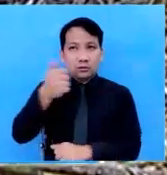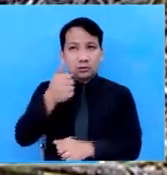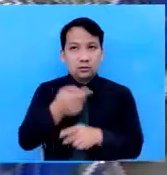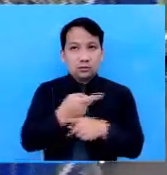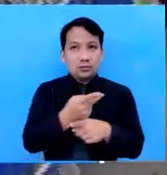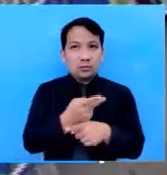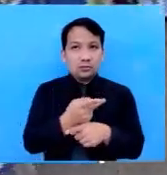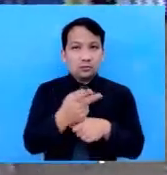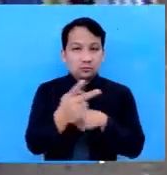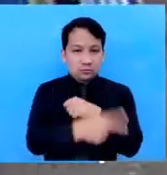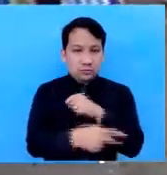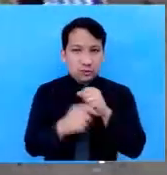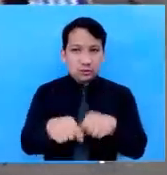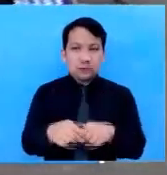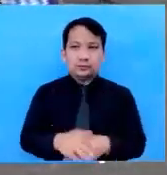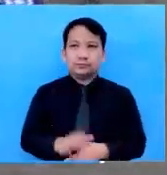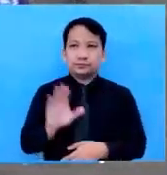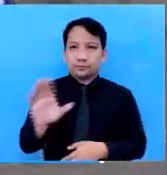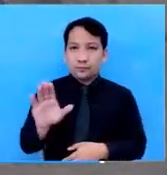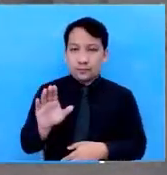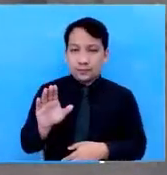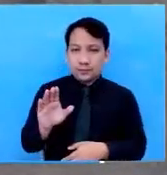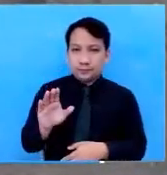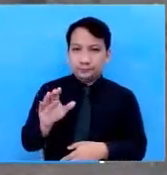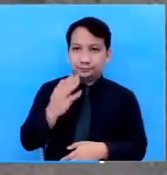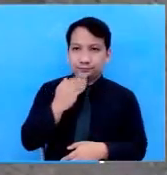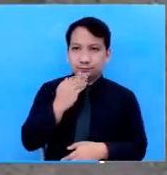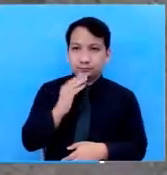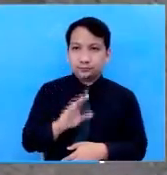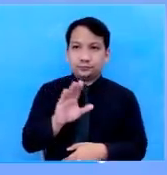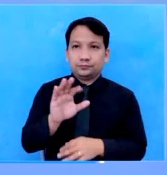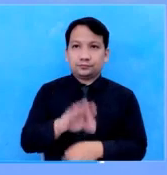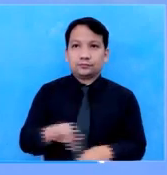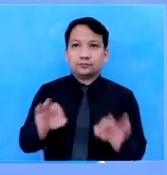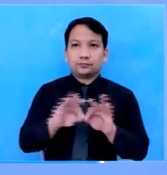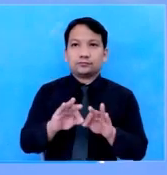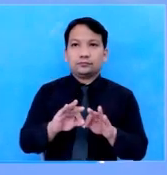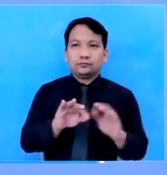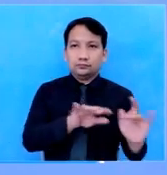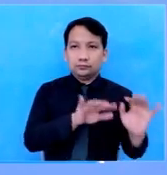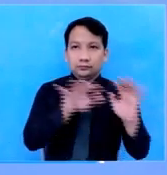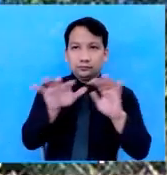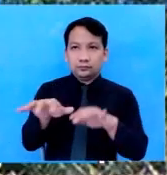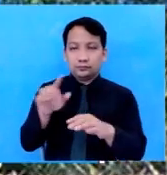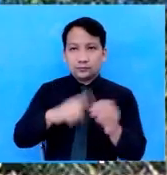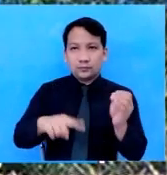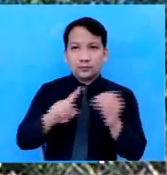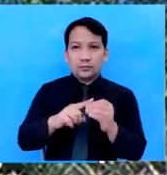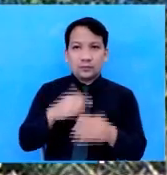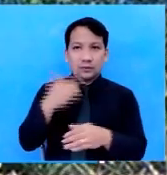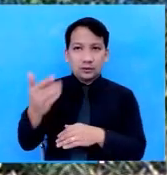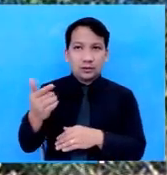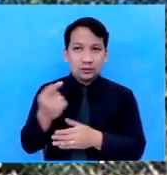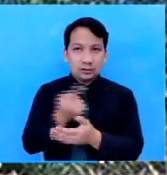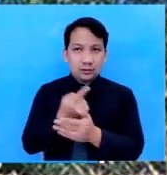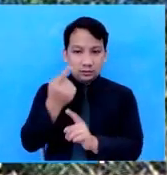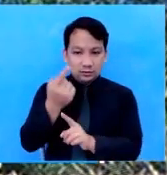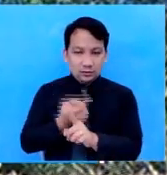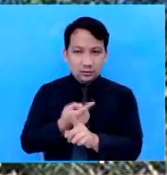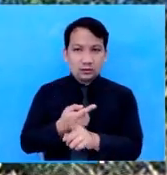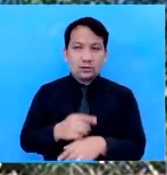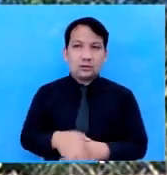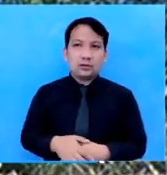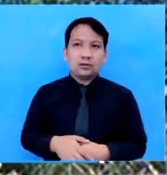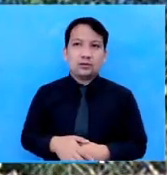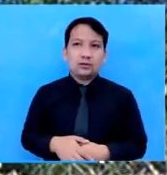province. Dagdag naman ang Sugar Federation, posibleng bumahan ang supply sa merkado sa mga susunod na buwan. We are